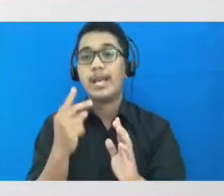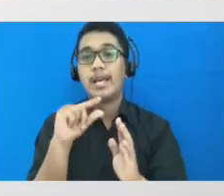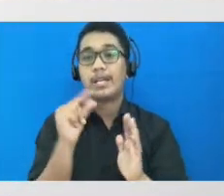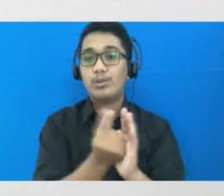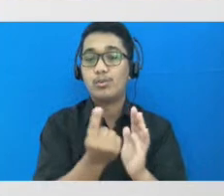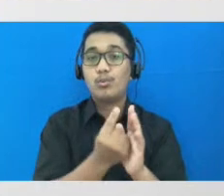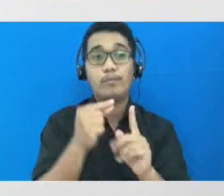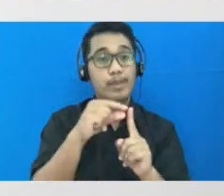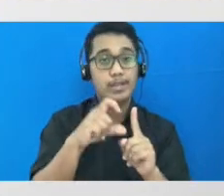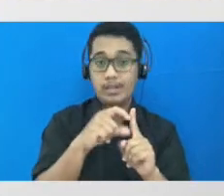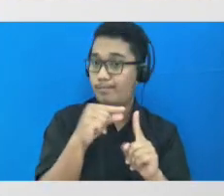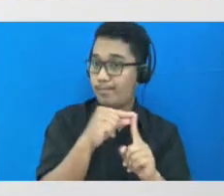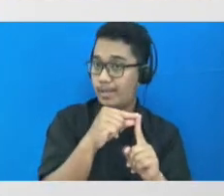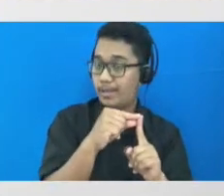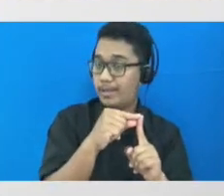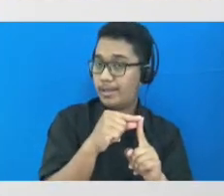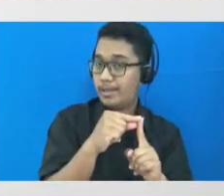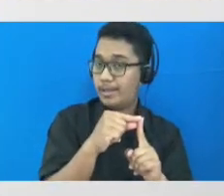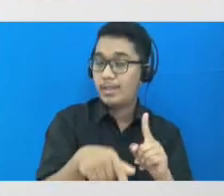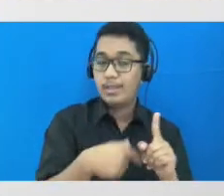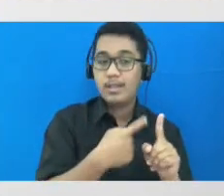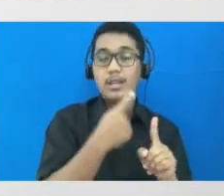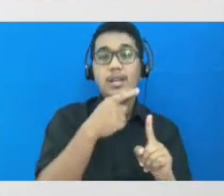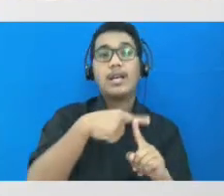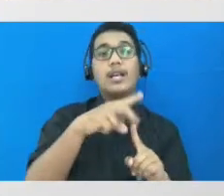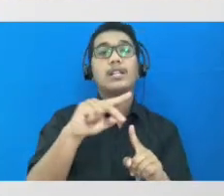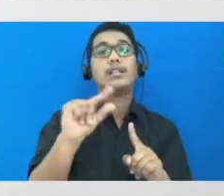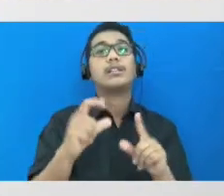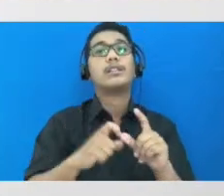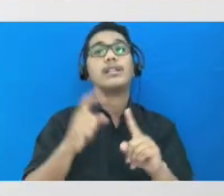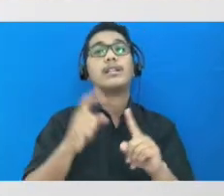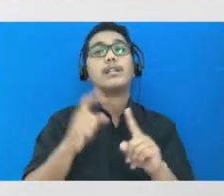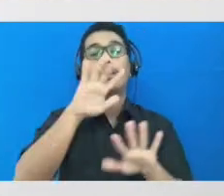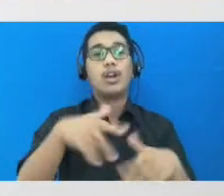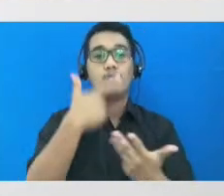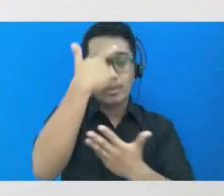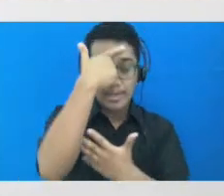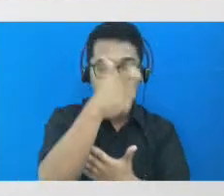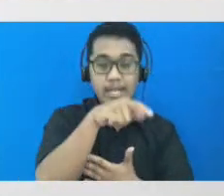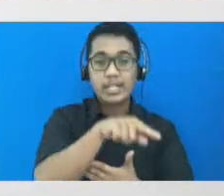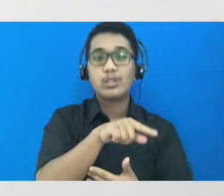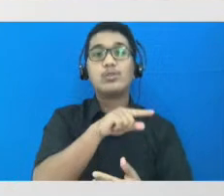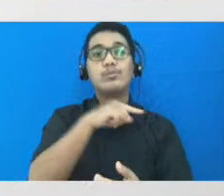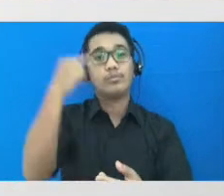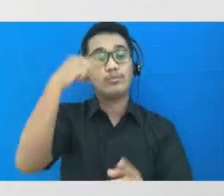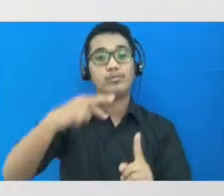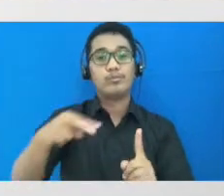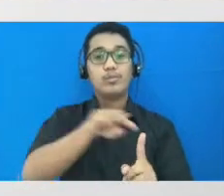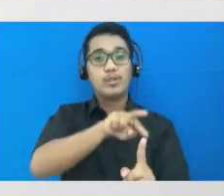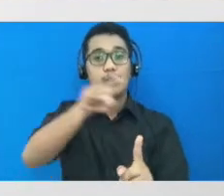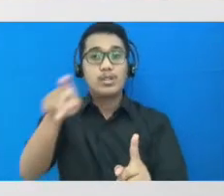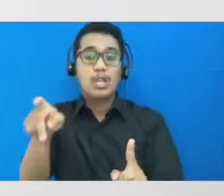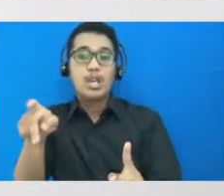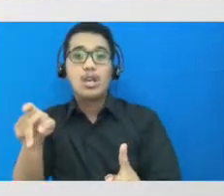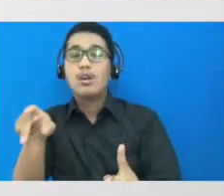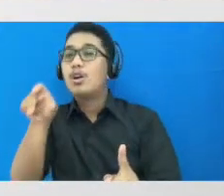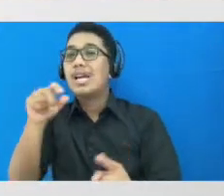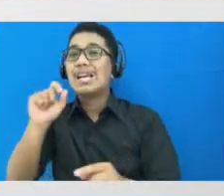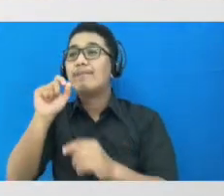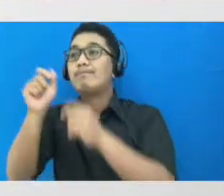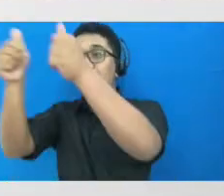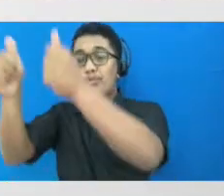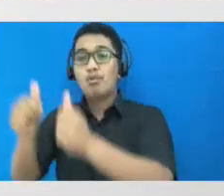PDP, trust itu diubah paradigmanya. Koordinasi itu tidak cukup, pemberitahuan itu tidak